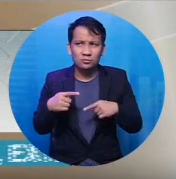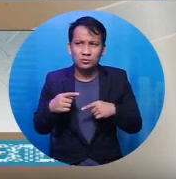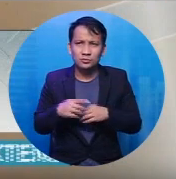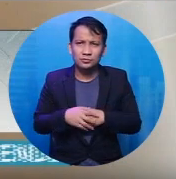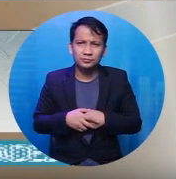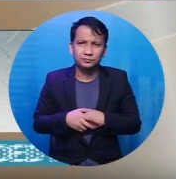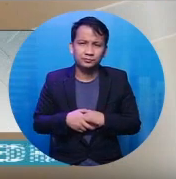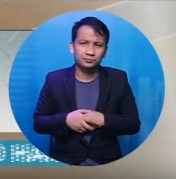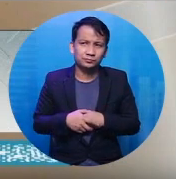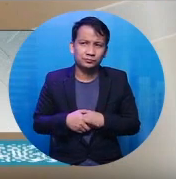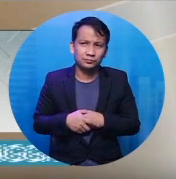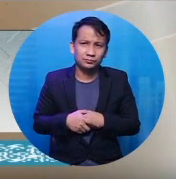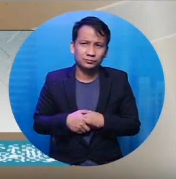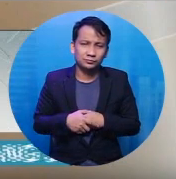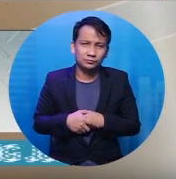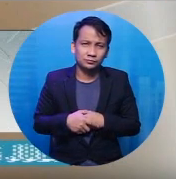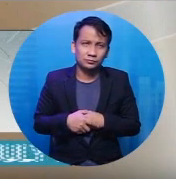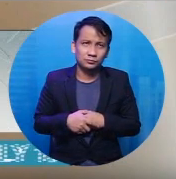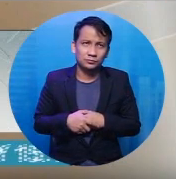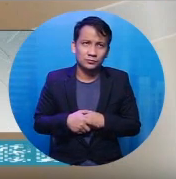kasi ay doon lang